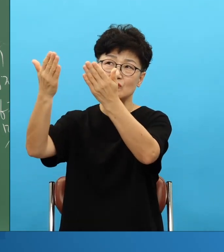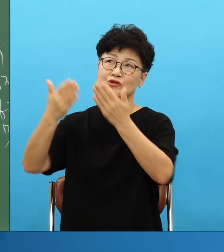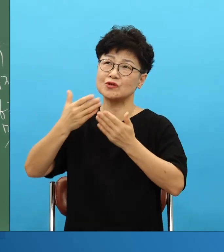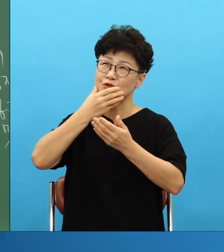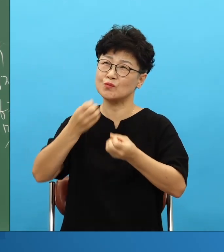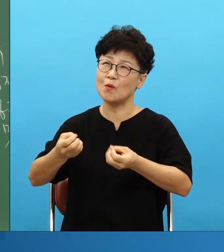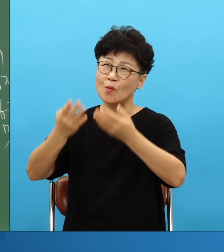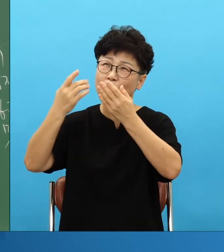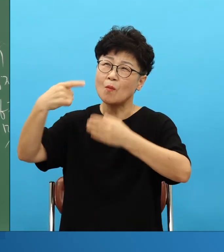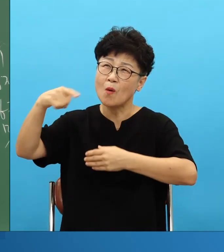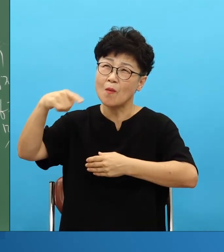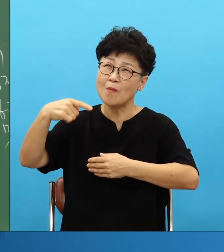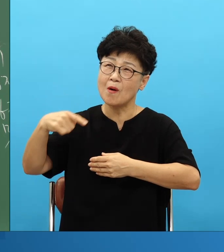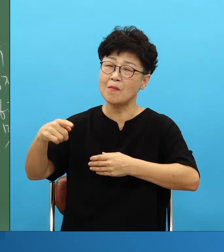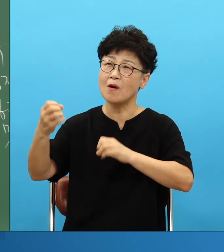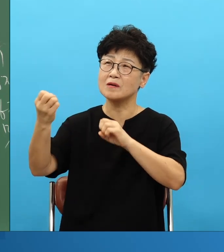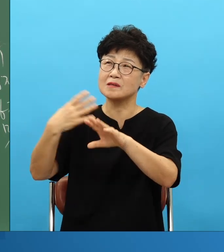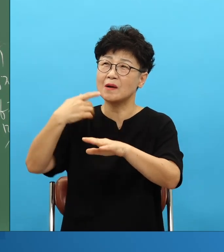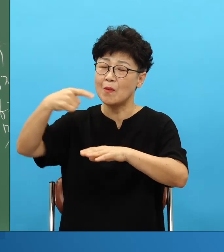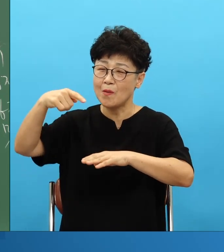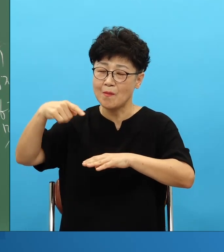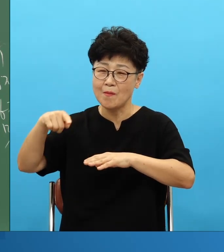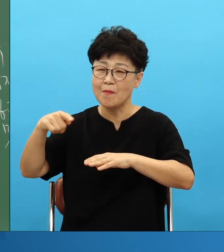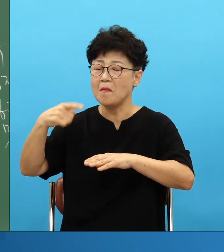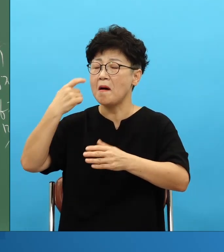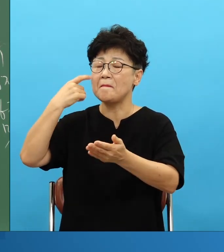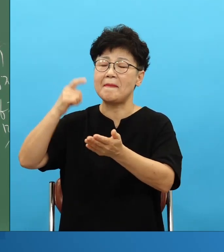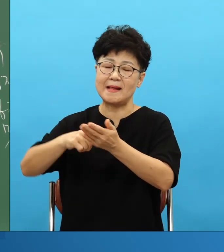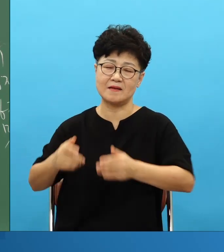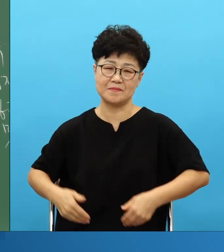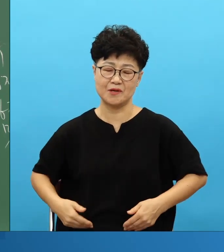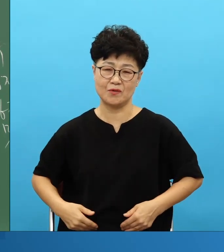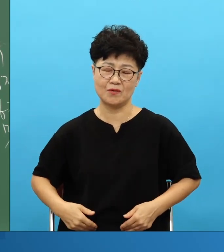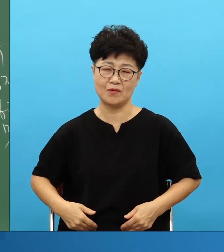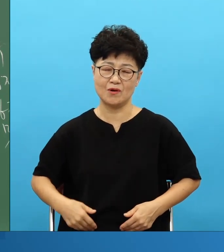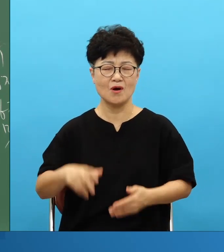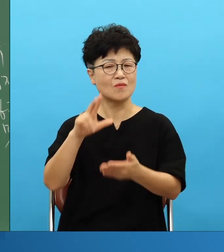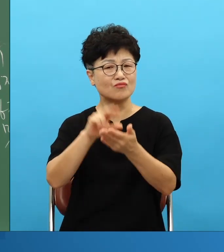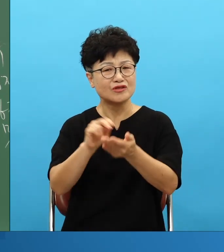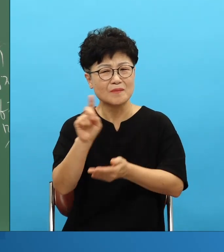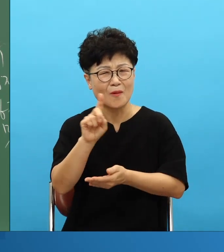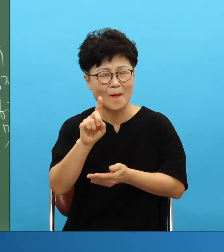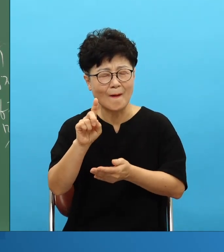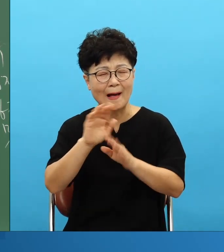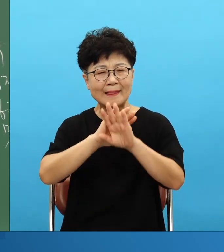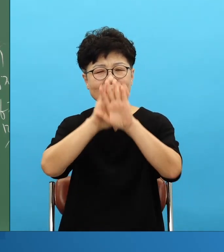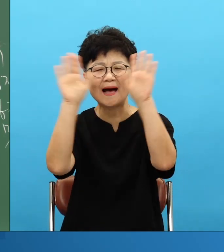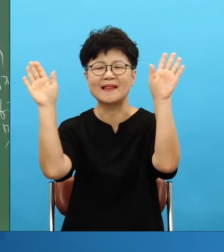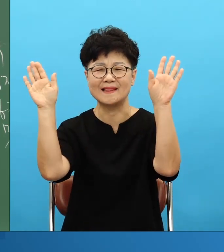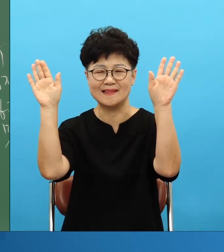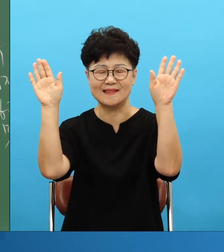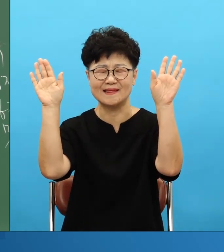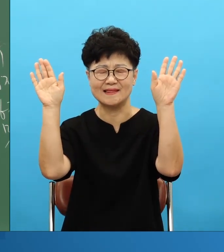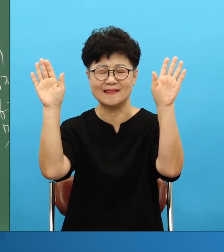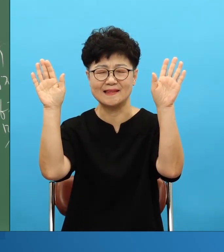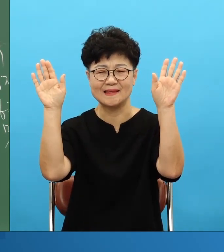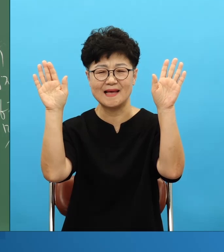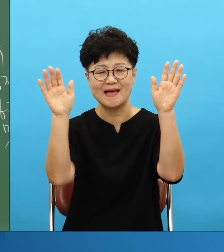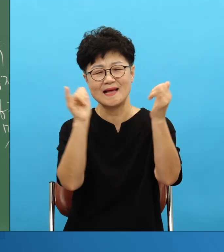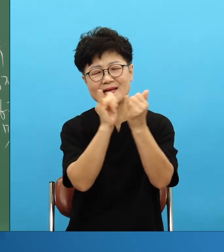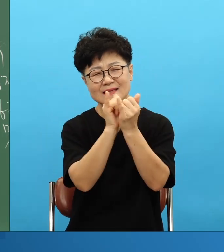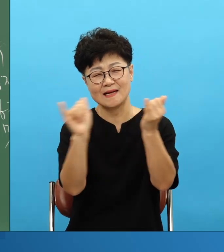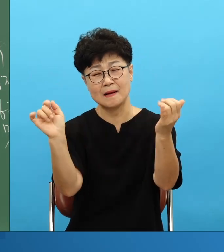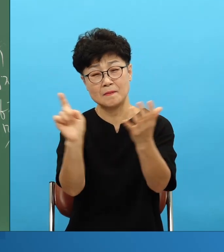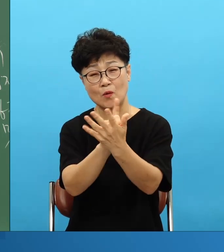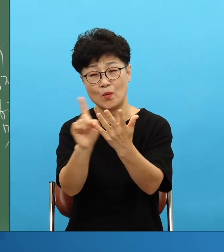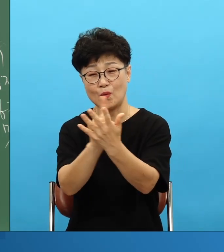your work, you go home and you seek out God's 이제 blessing. 문제는 낮입니다. The issue is throughout the day 사람을 만나고 일해야 되고 막 있잖아요. that you have to